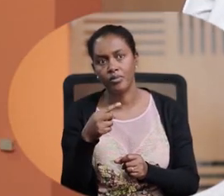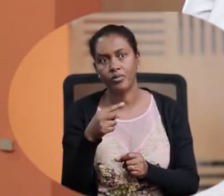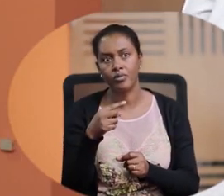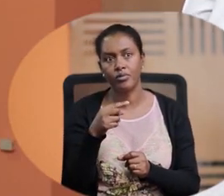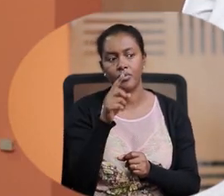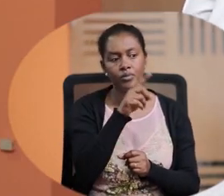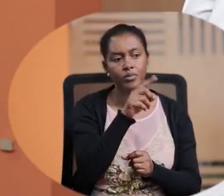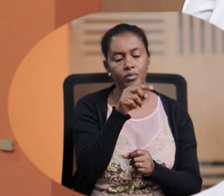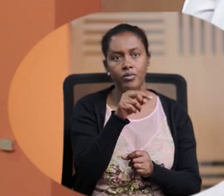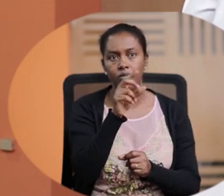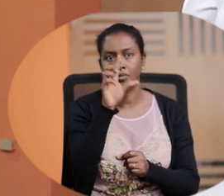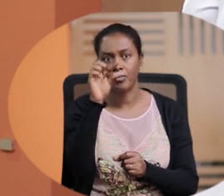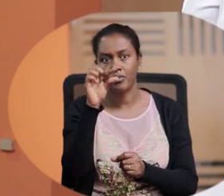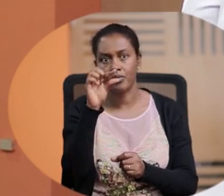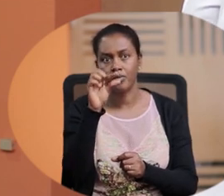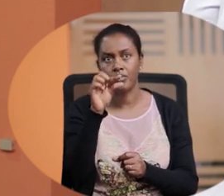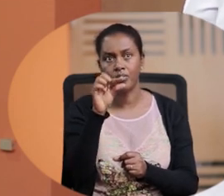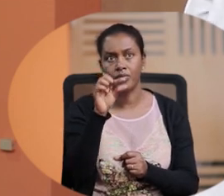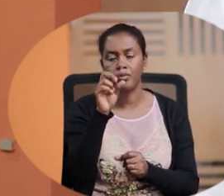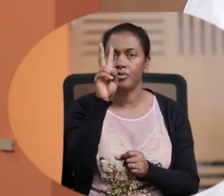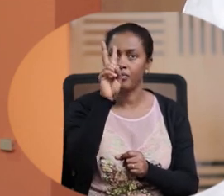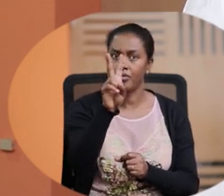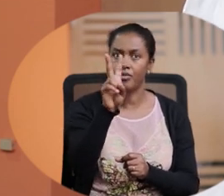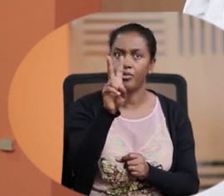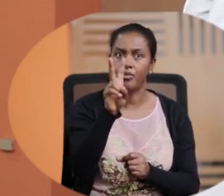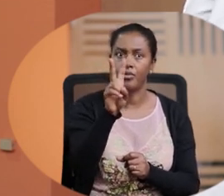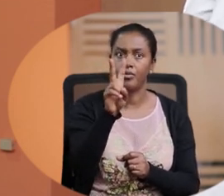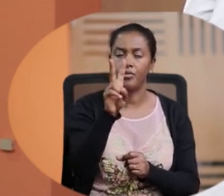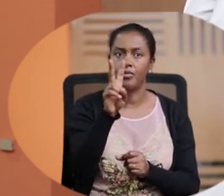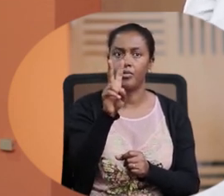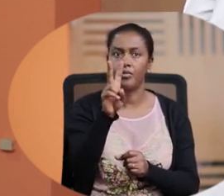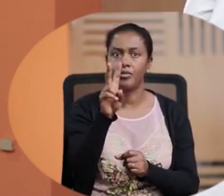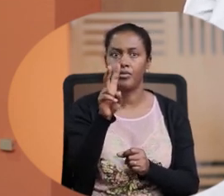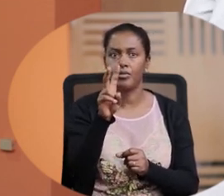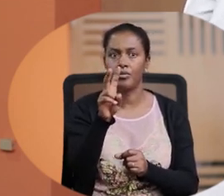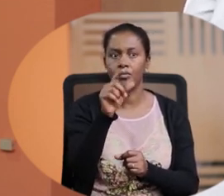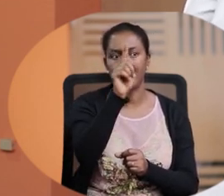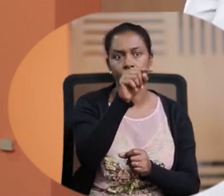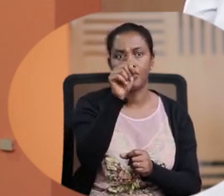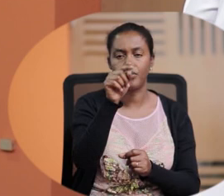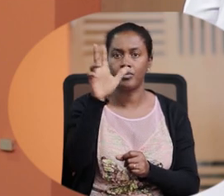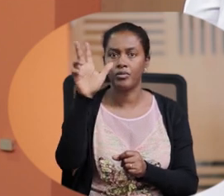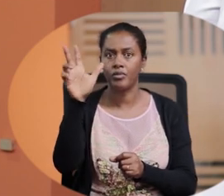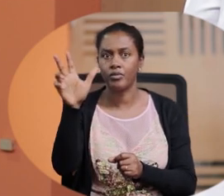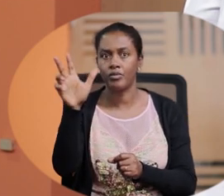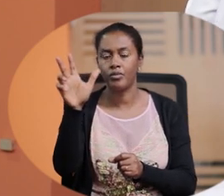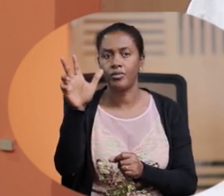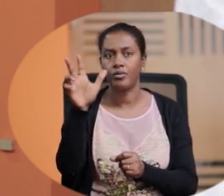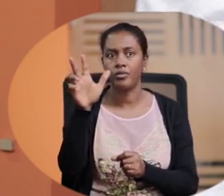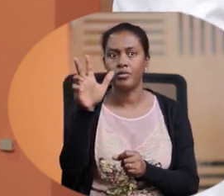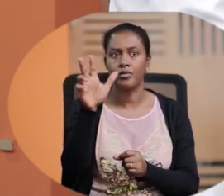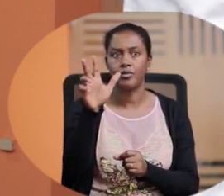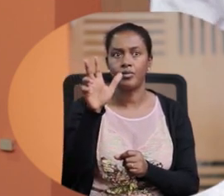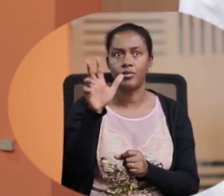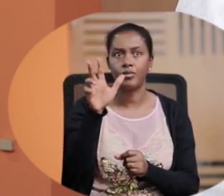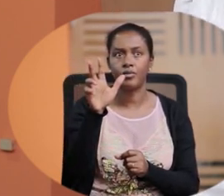xixiqqoon inni kun immoo lama. Sararri xixiqqoon inni sadaffaan tokko lama sadiin meeqa bakka bu'a? Sadii